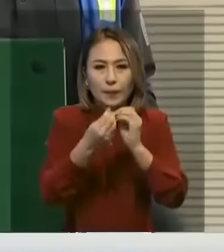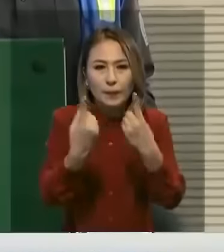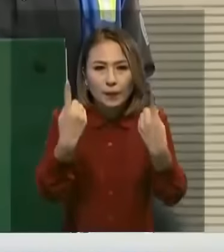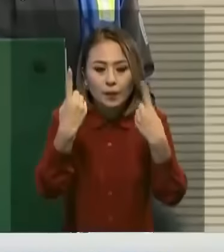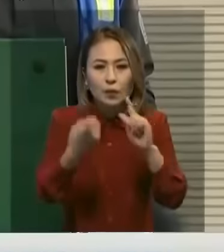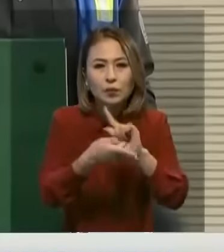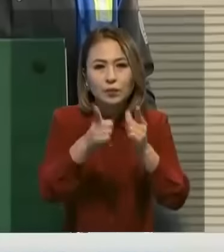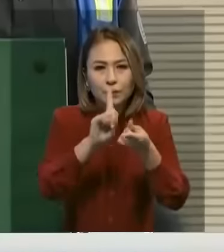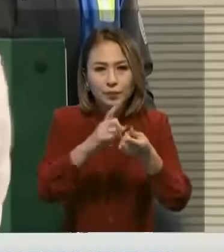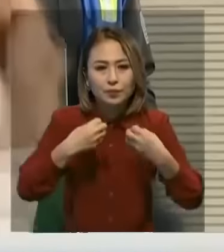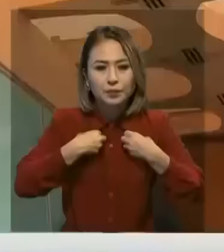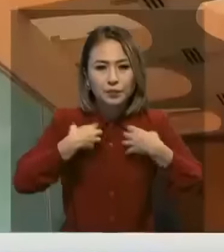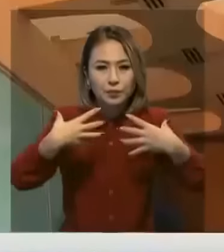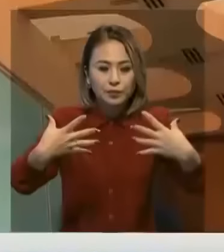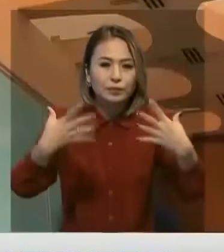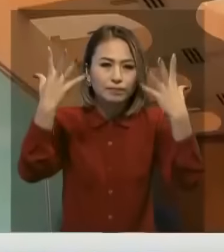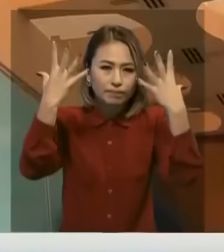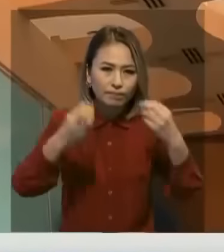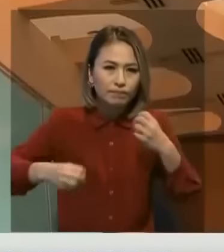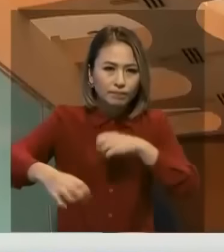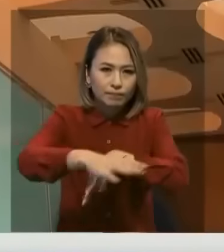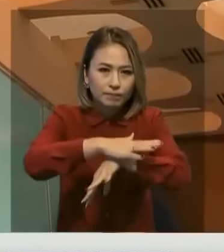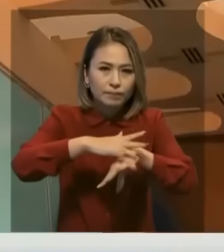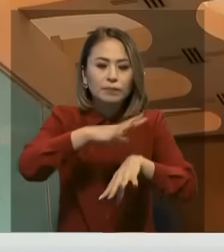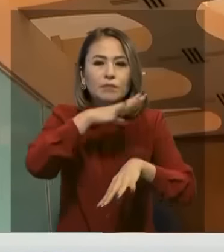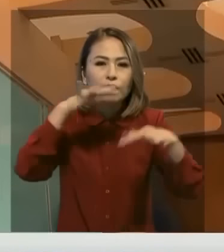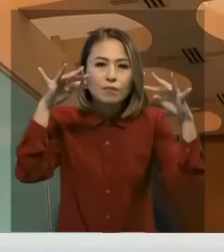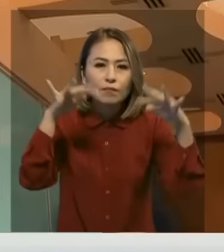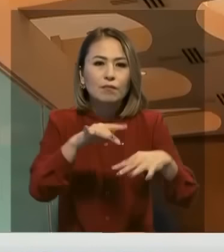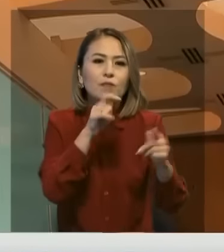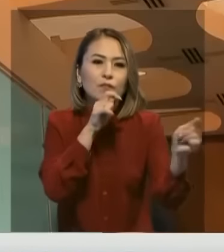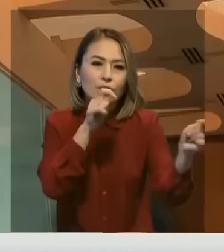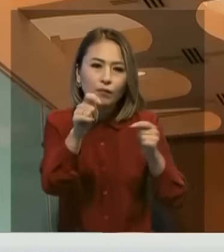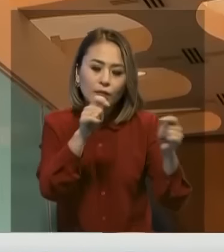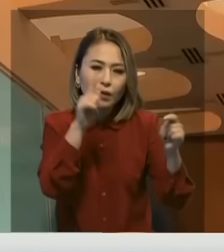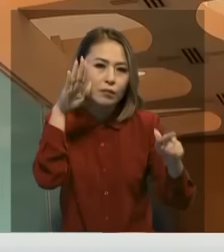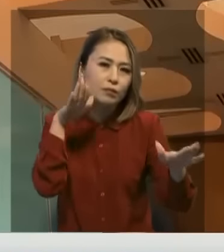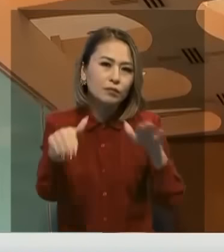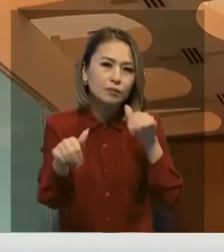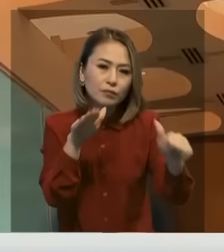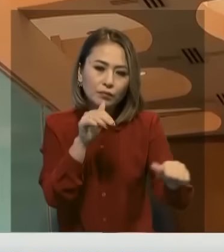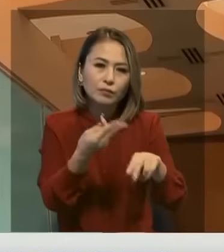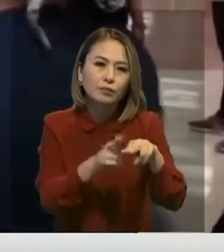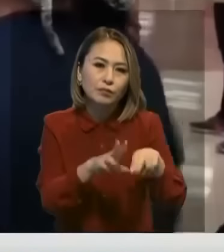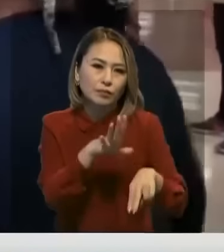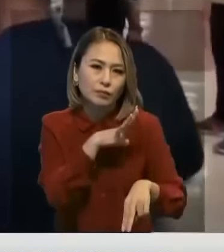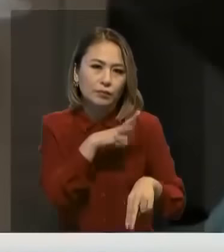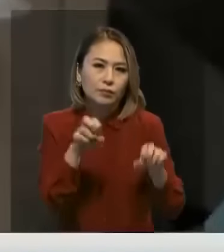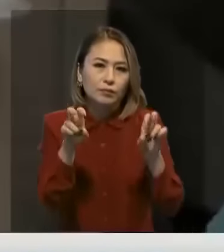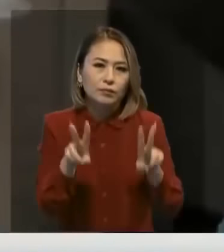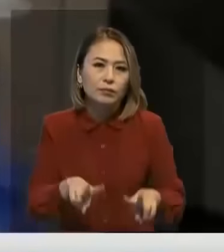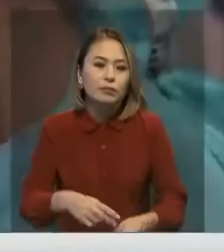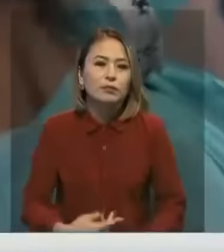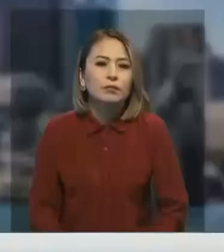Эпидахуалдың күрт өзгеруі мерекелік күндерде халықтың көптеп бас қосып сақтық шараларына немқұрайлы қарауынан болып отыр дейді